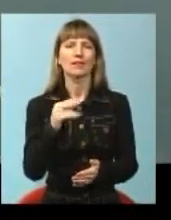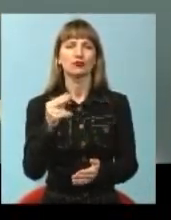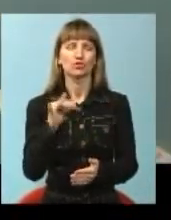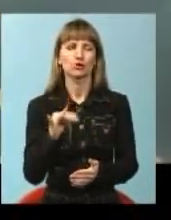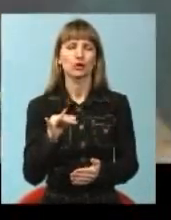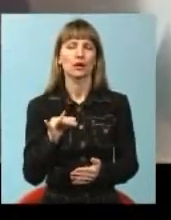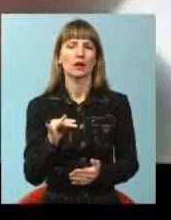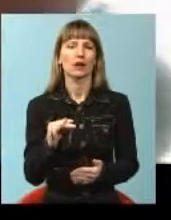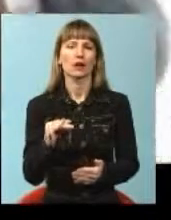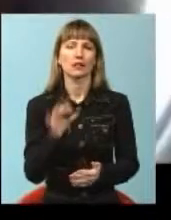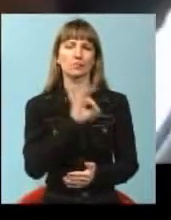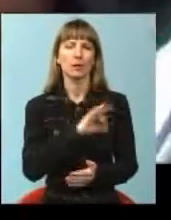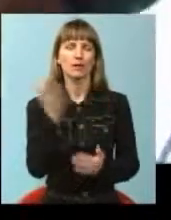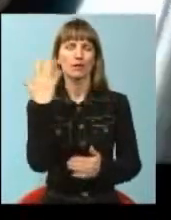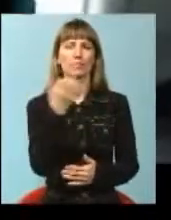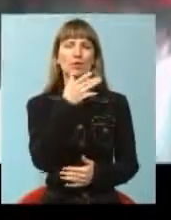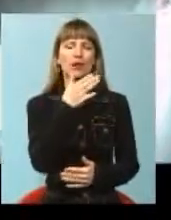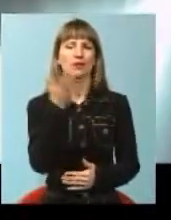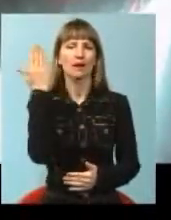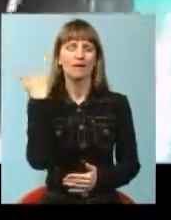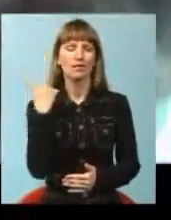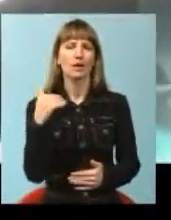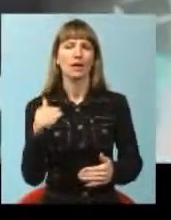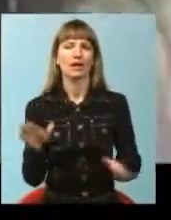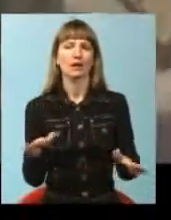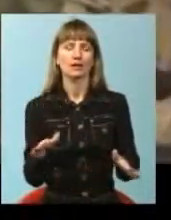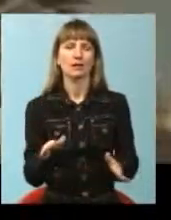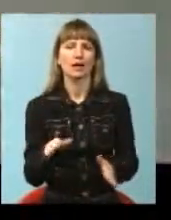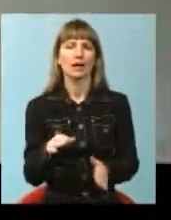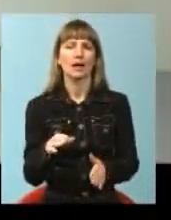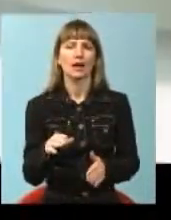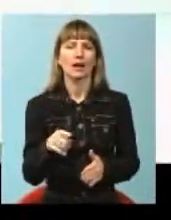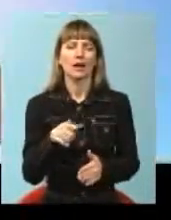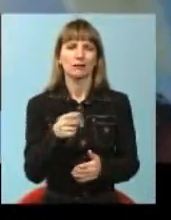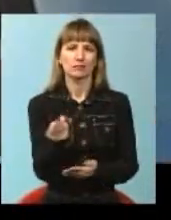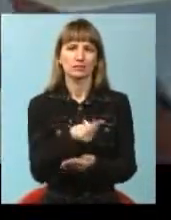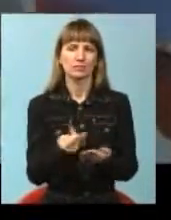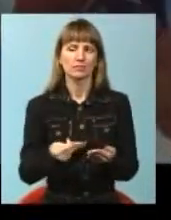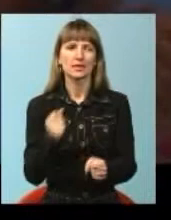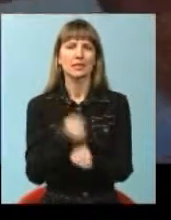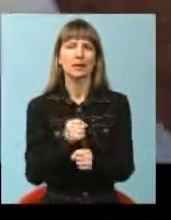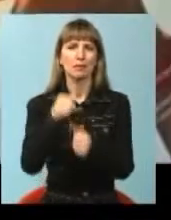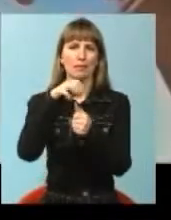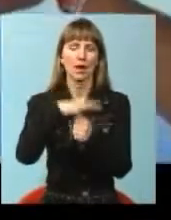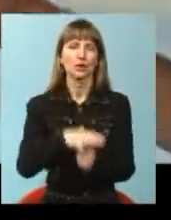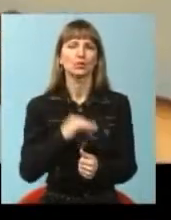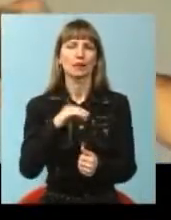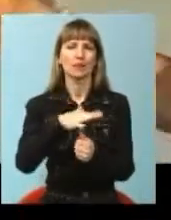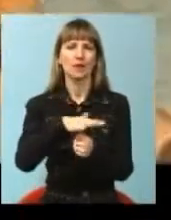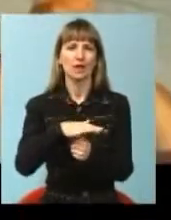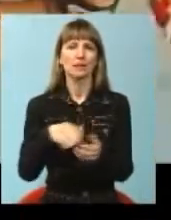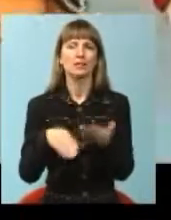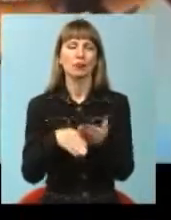цей науковець дуже давно, 500 років тому, в Італії. У довгих роздумах та кресленнях він створив парашут та гвинтокрил.